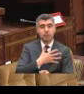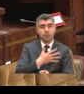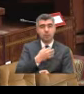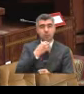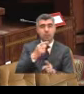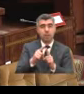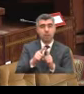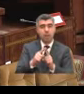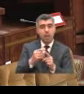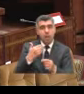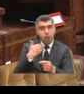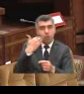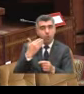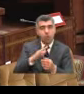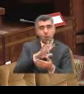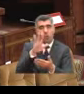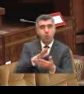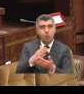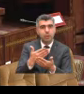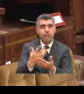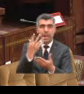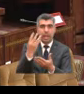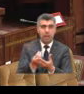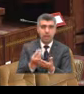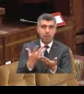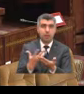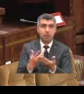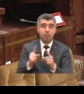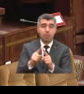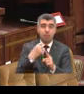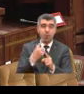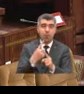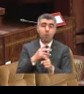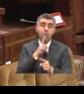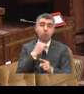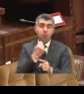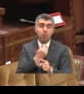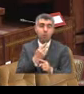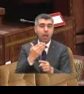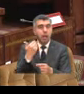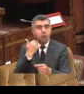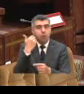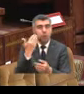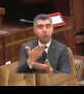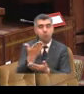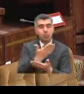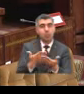الا بخير، وانا اقول لهذه الحكومه يجب ان تستحي على الاقل وان لا تغلط